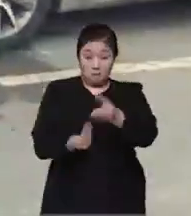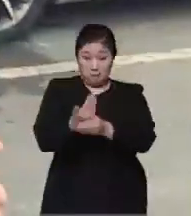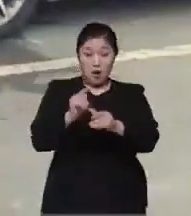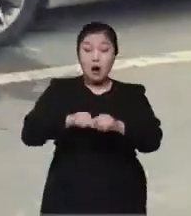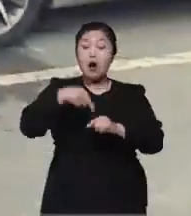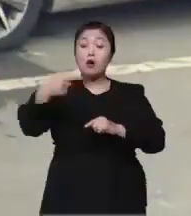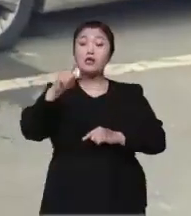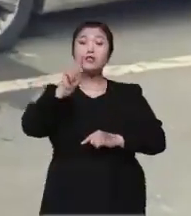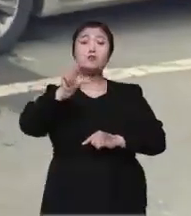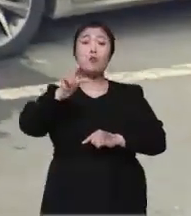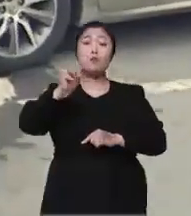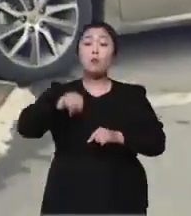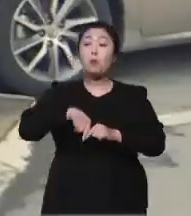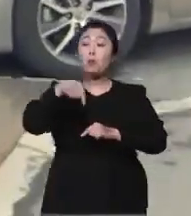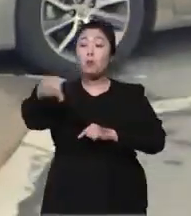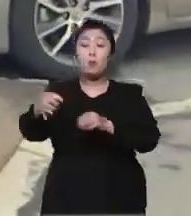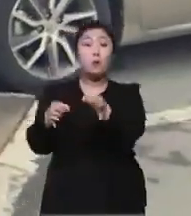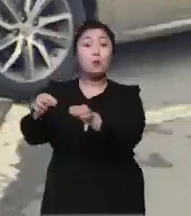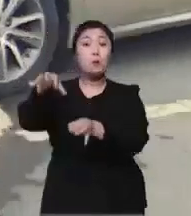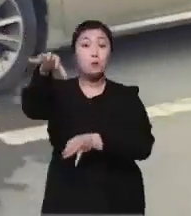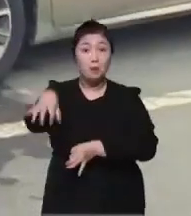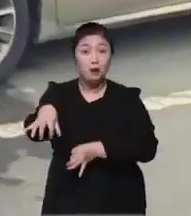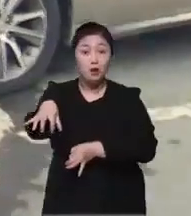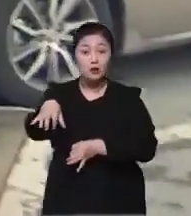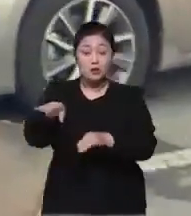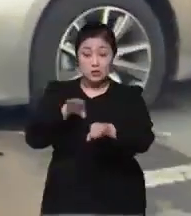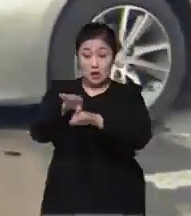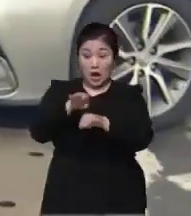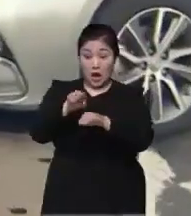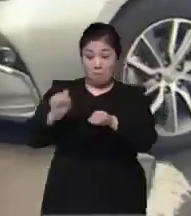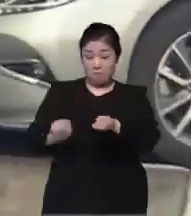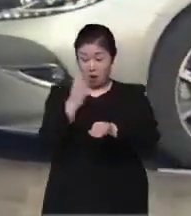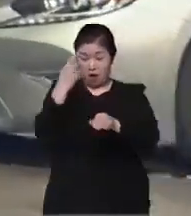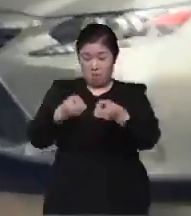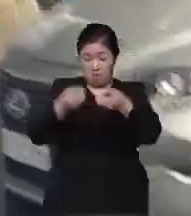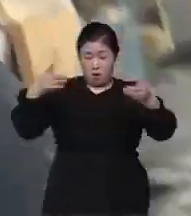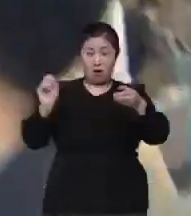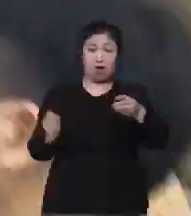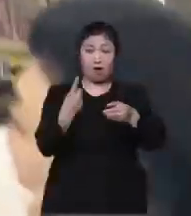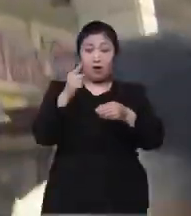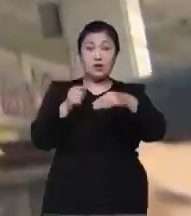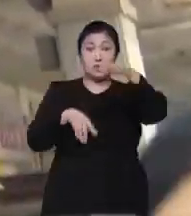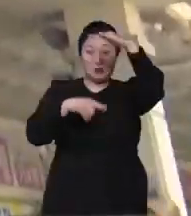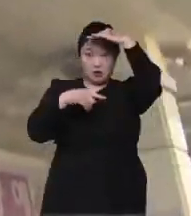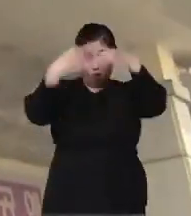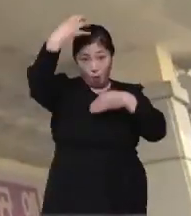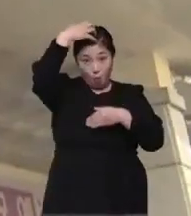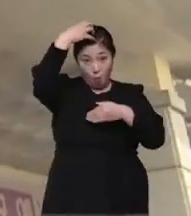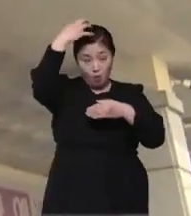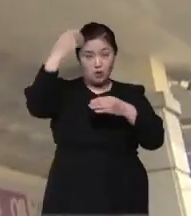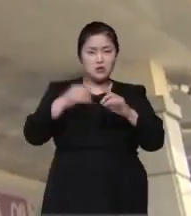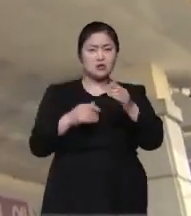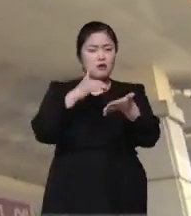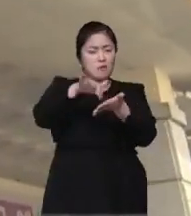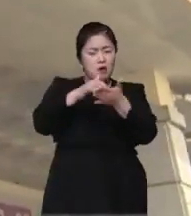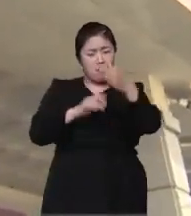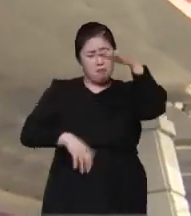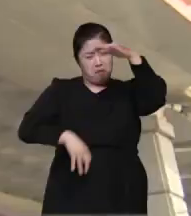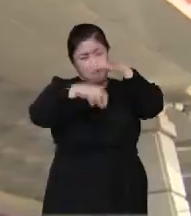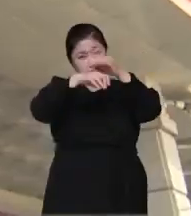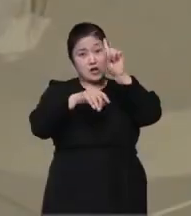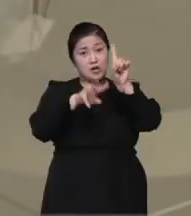지점에서 15m가량 떨어진 양동 복개 상가입니다. 차량의 파편이 사방으로 튀면서 보시는 것처럼 지붕에는 최대 길이